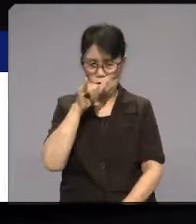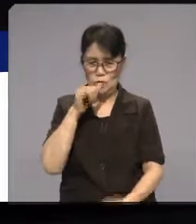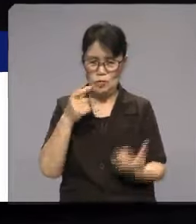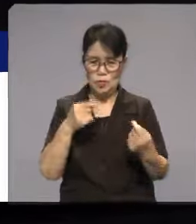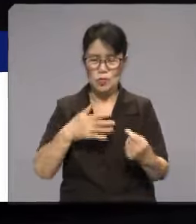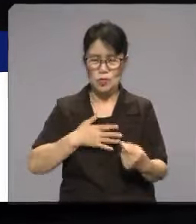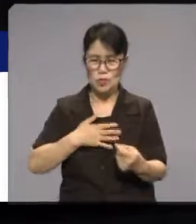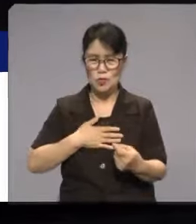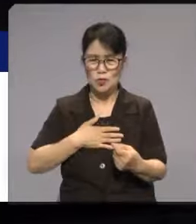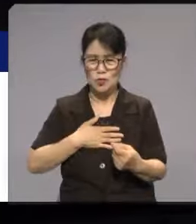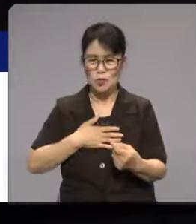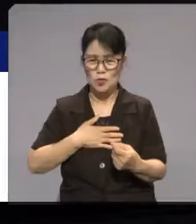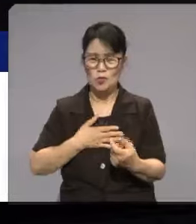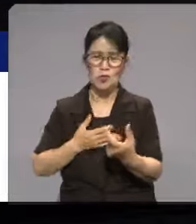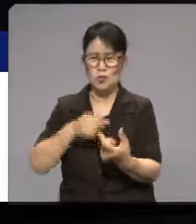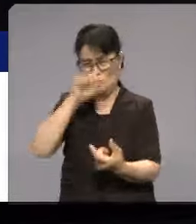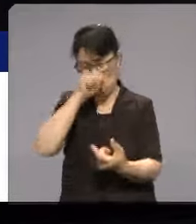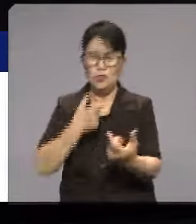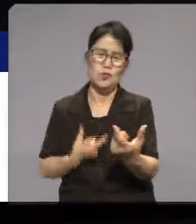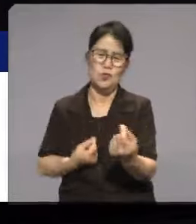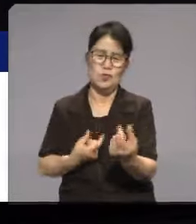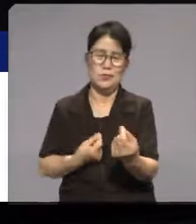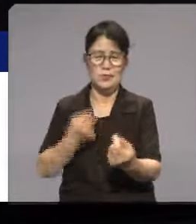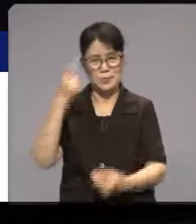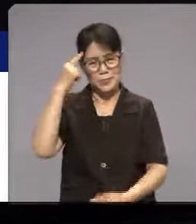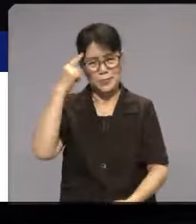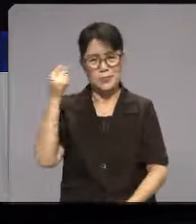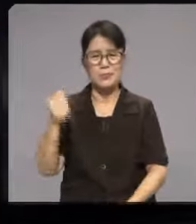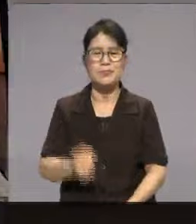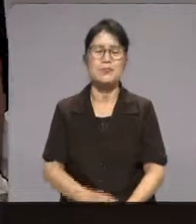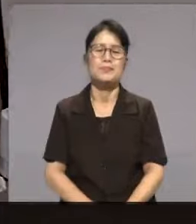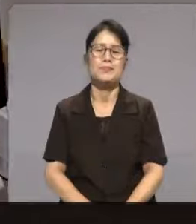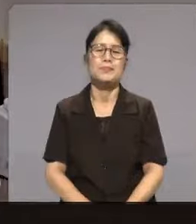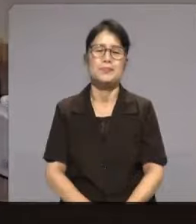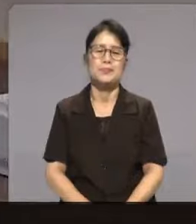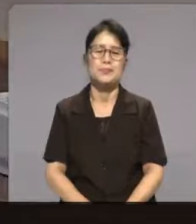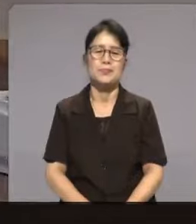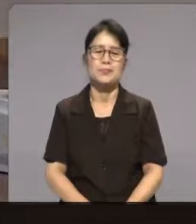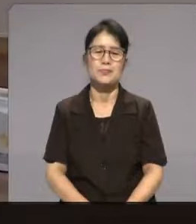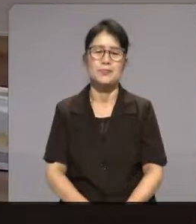일인 것 같아서 굉장히 저희도 좋게 생각을 하고 있습니다.